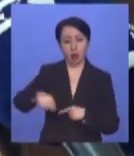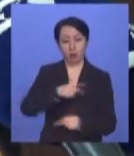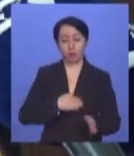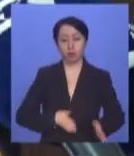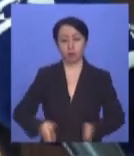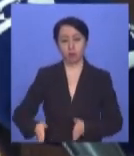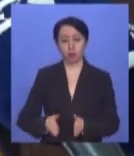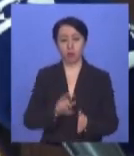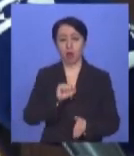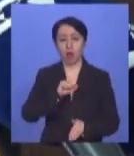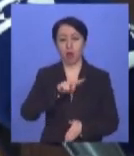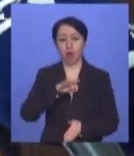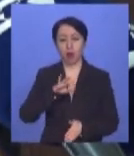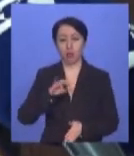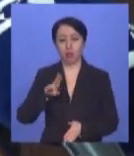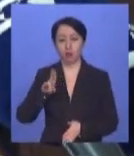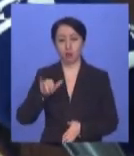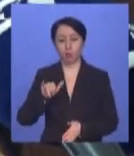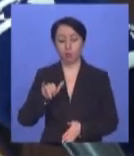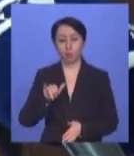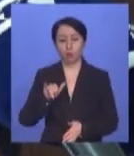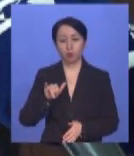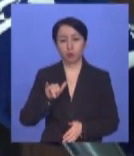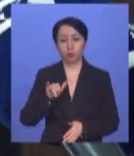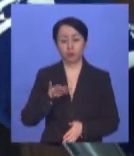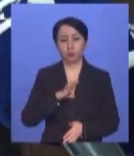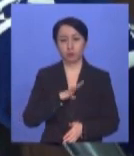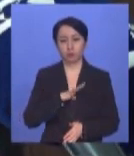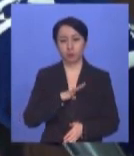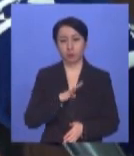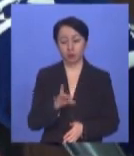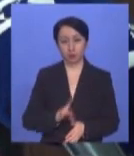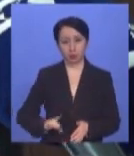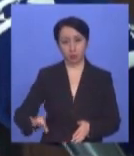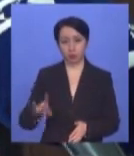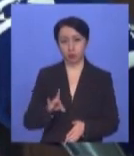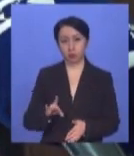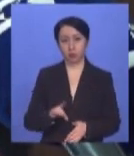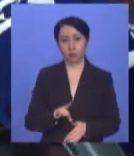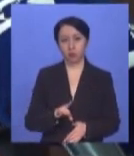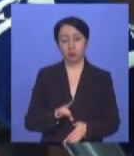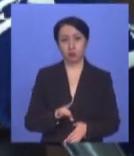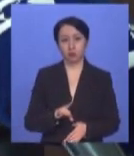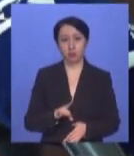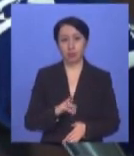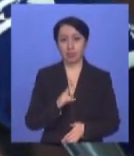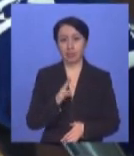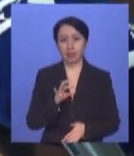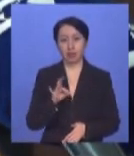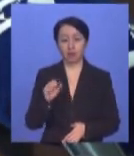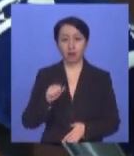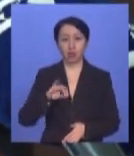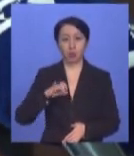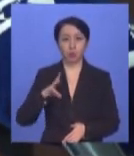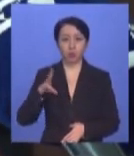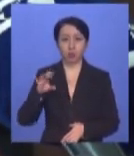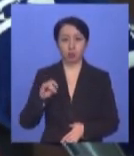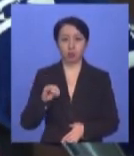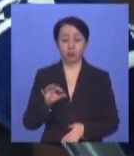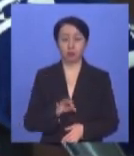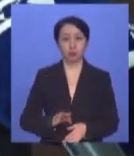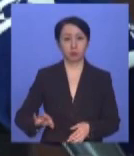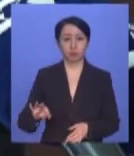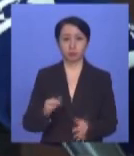через Алексеевку. Кроме того, у нас также вскрыта районная дорога, это получается Телеровка Южная. Также эта районная дорога была